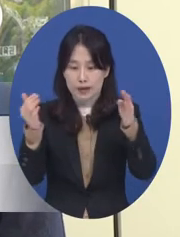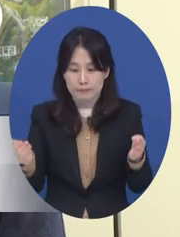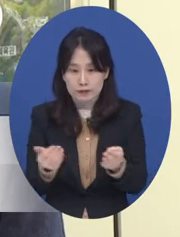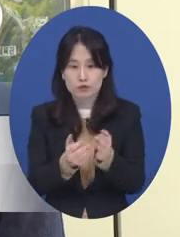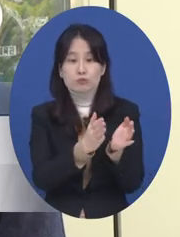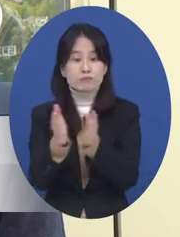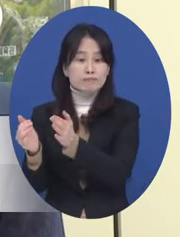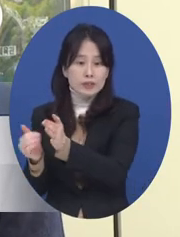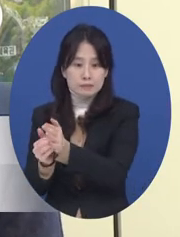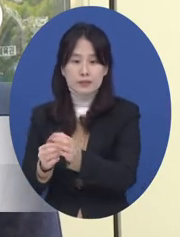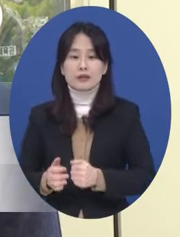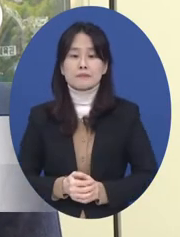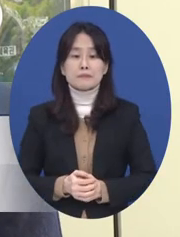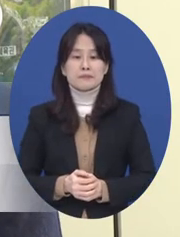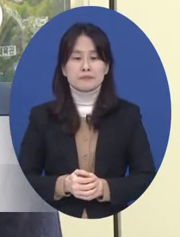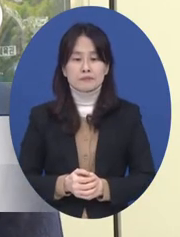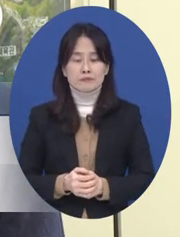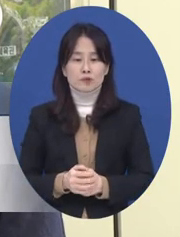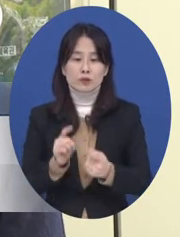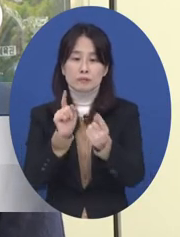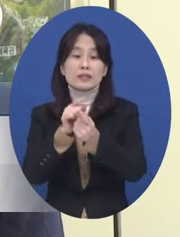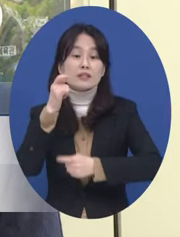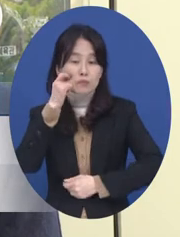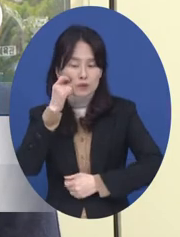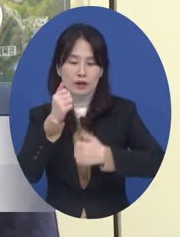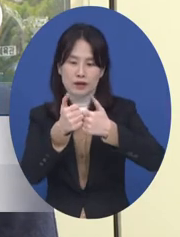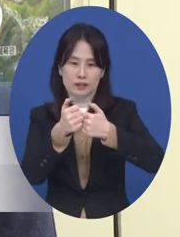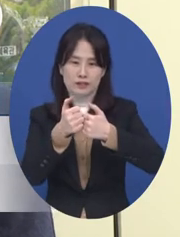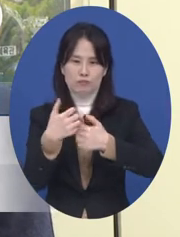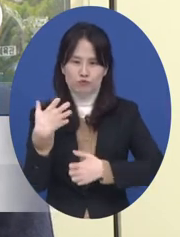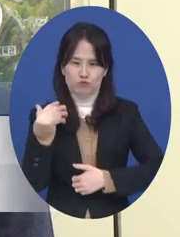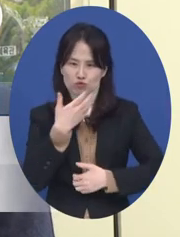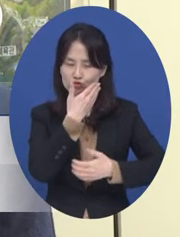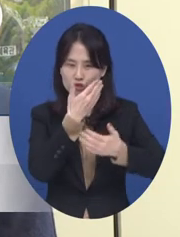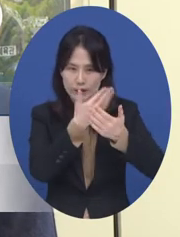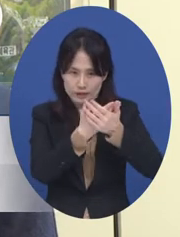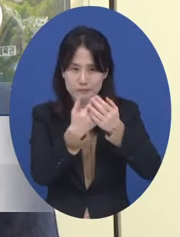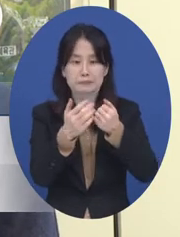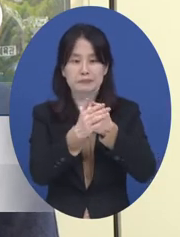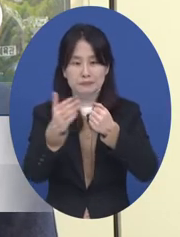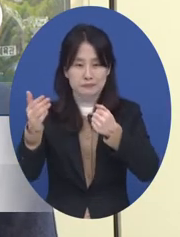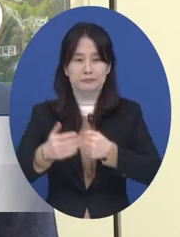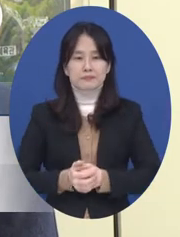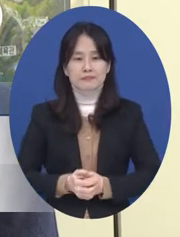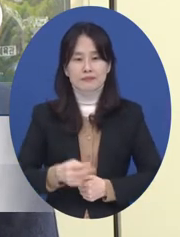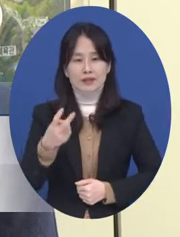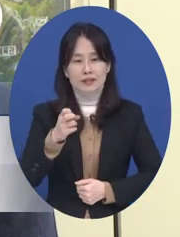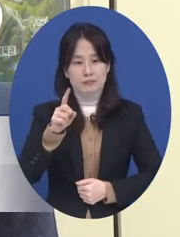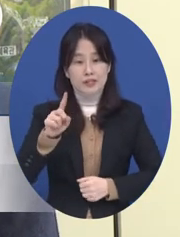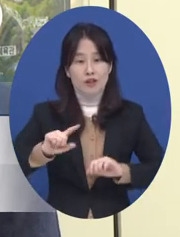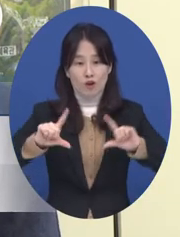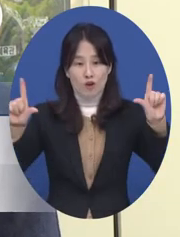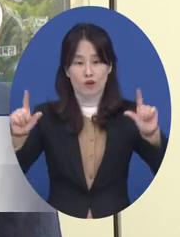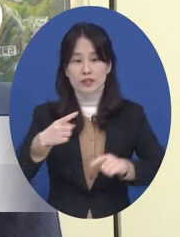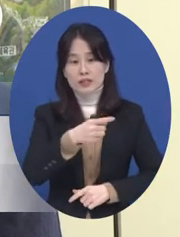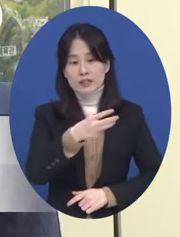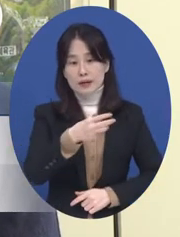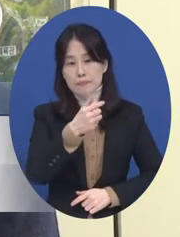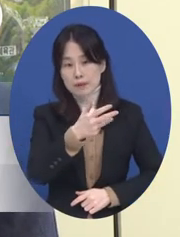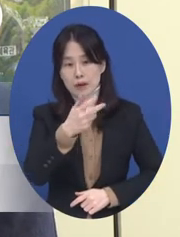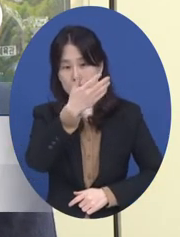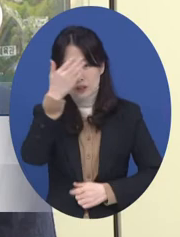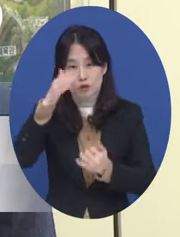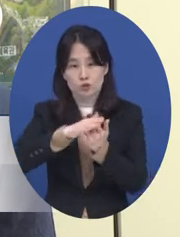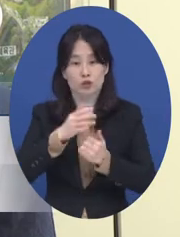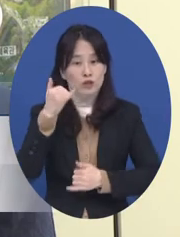꾸러미 를 준비하였습니다 또한 비대면 상담 의 역할이 중요해지면서 21 연도에는 1388